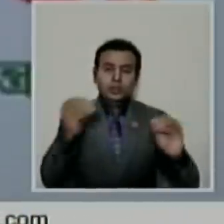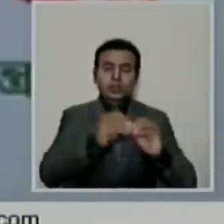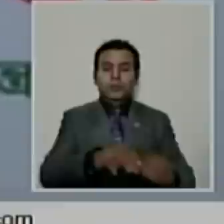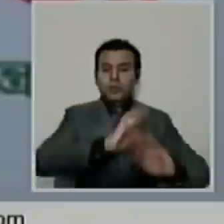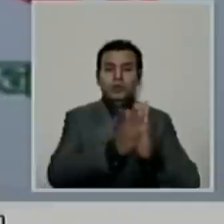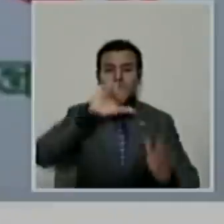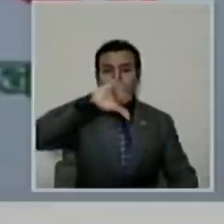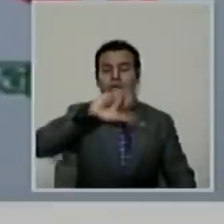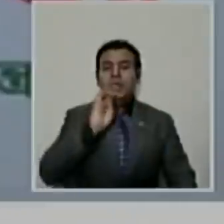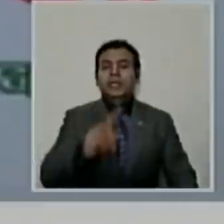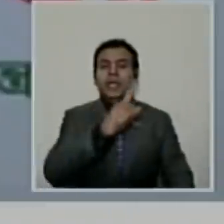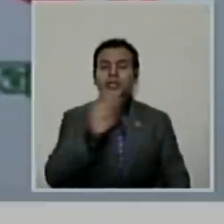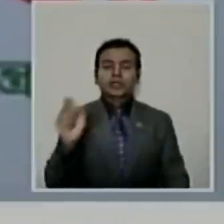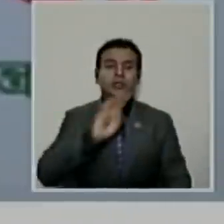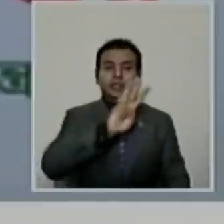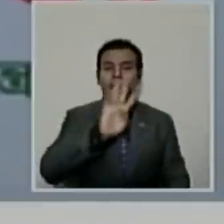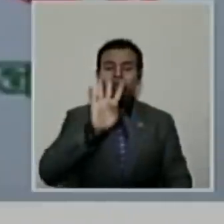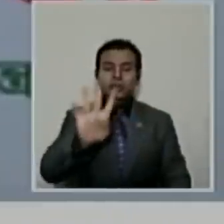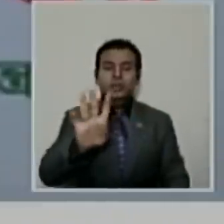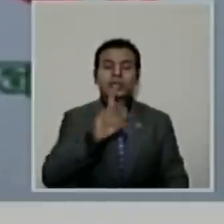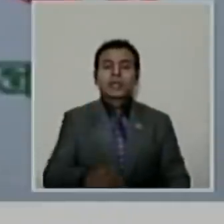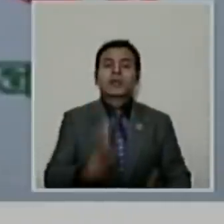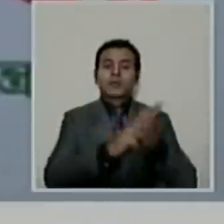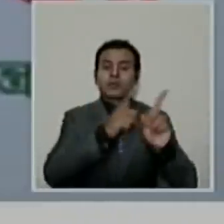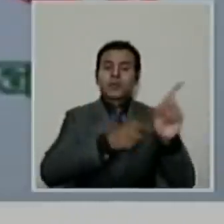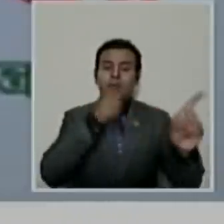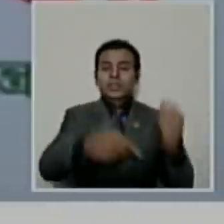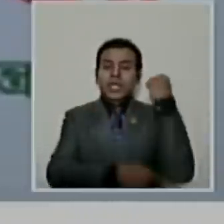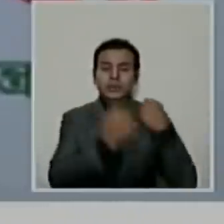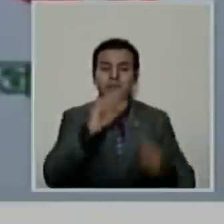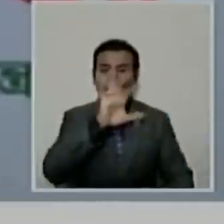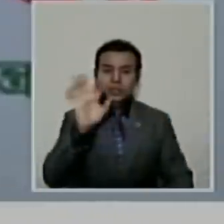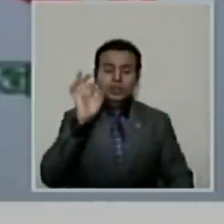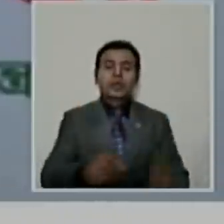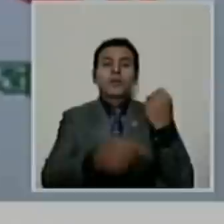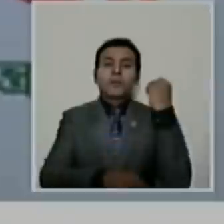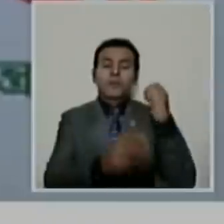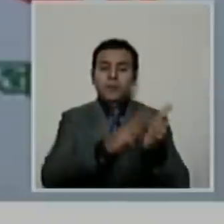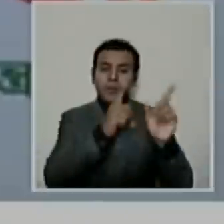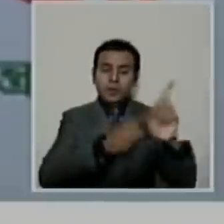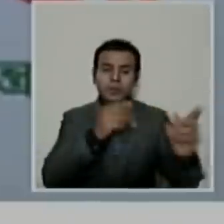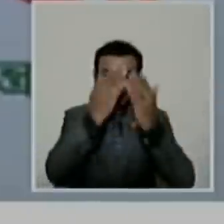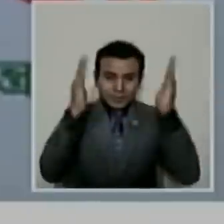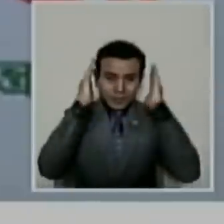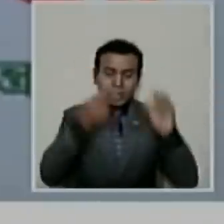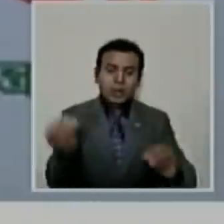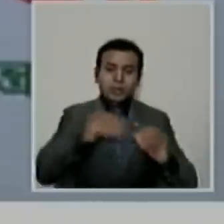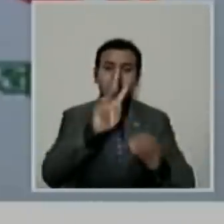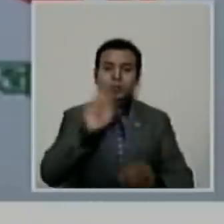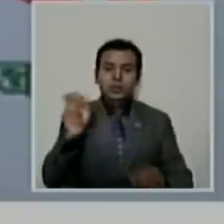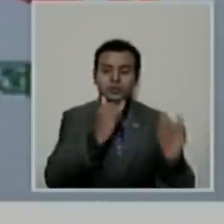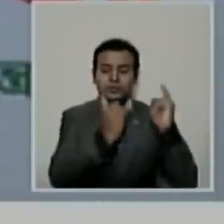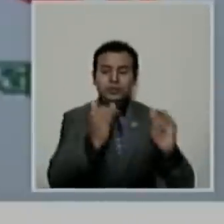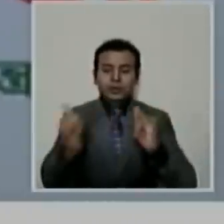500টি, ময়মনসিংহ নার্সিং ডরমিটরিতে আরো 200টি আইসোলেশন সজ্জার প্রস্তুতি চলছে। ঢাকা মহানগরীতে 3,100টি, ঢাকা সিটির